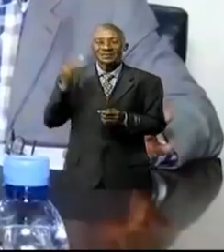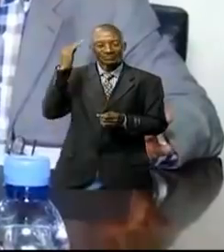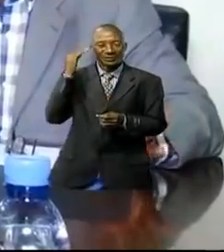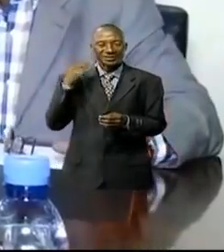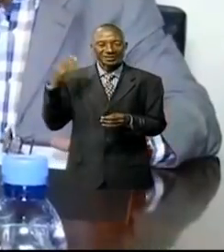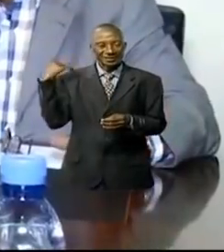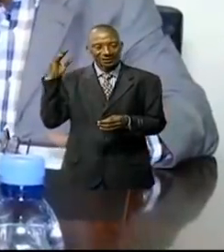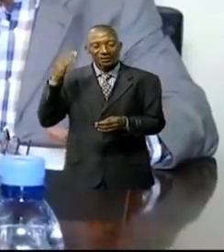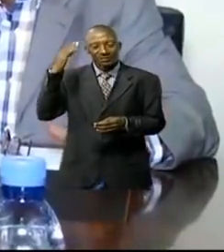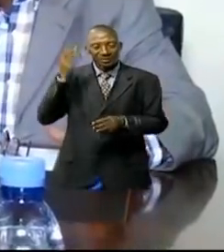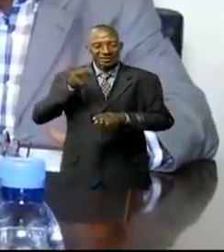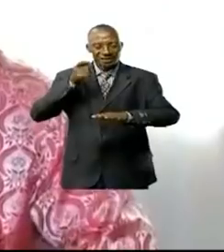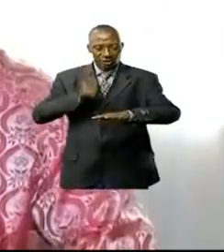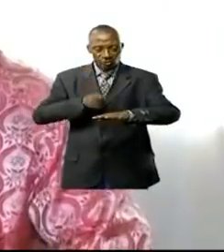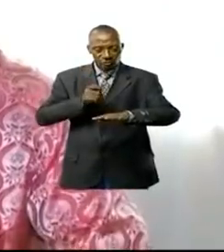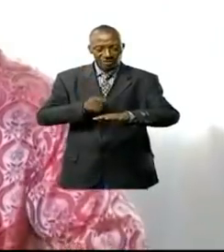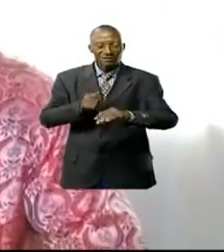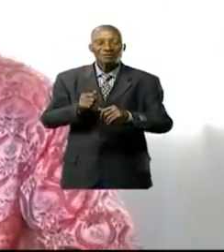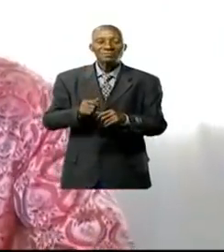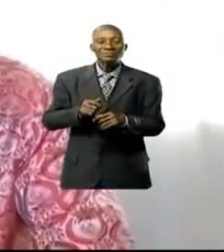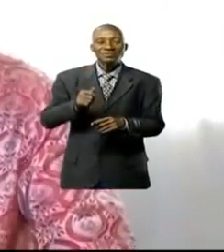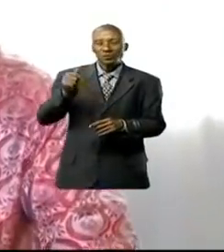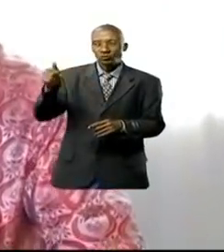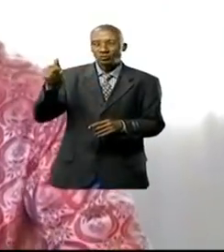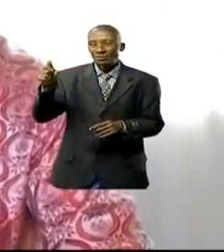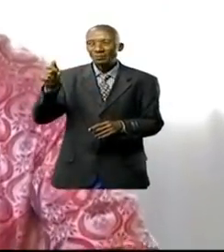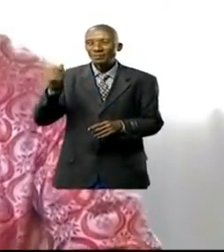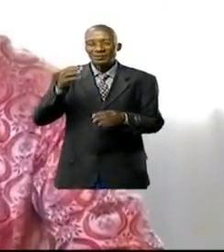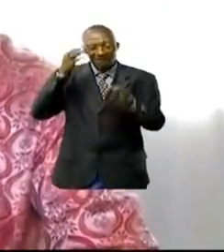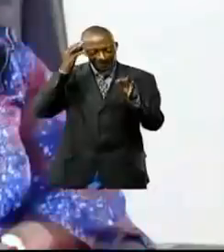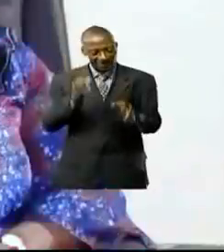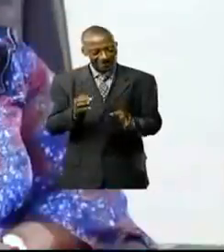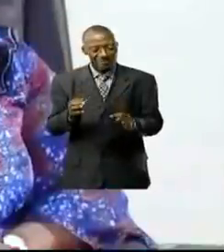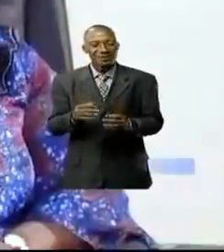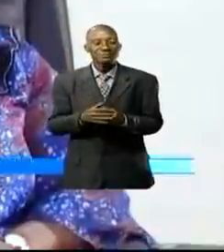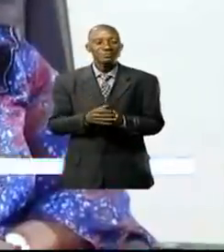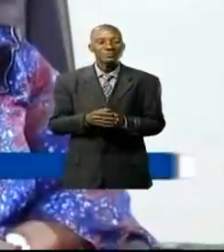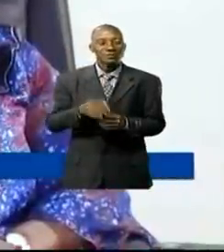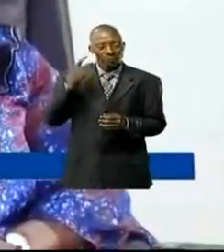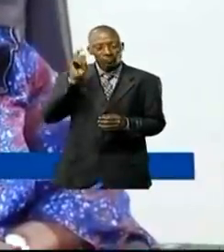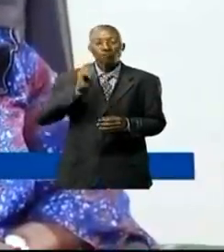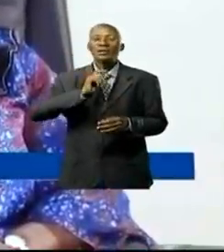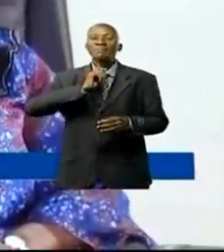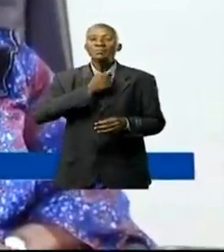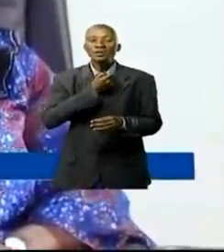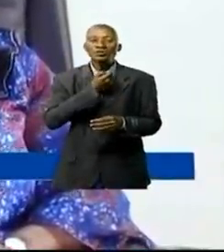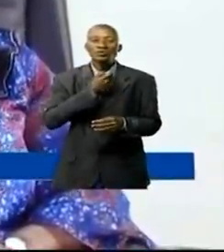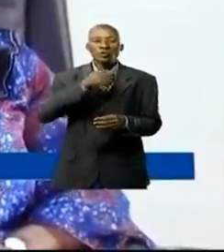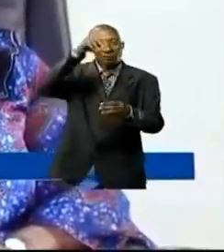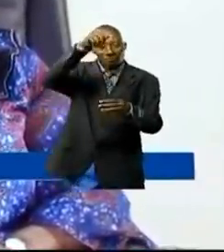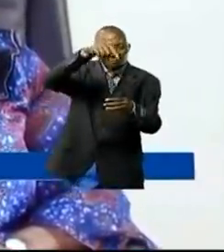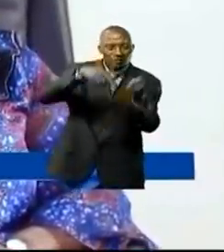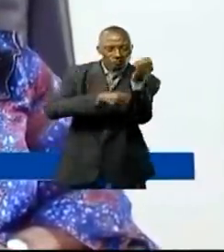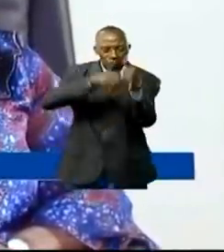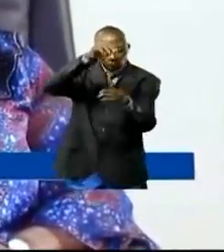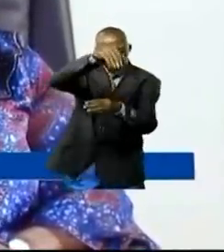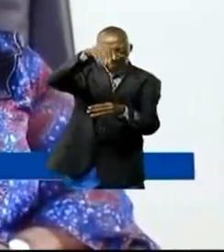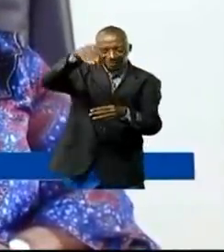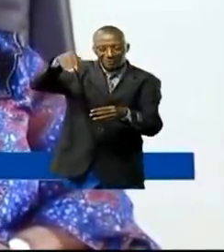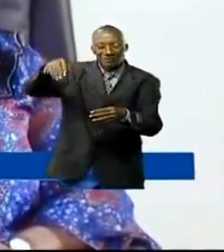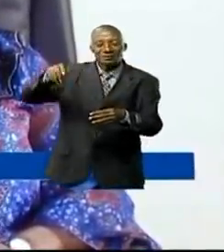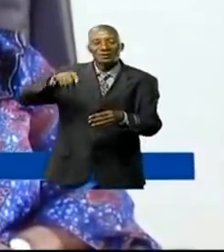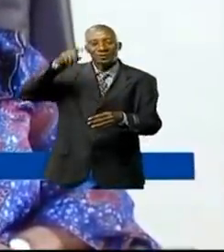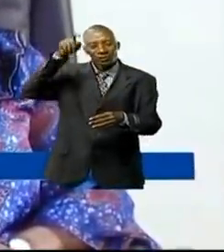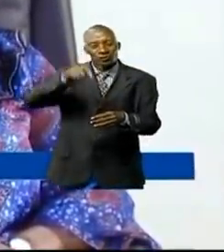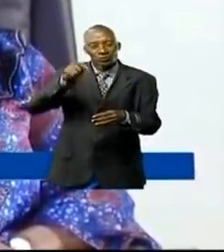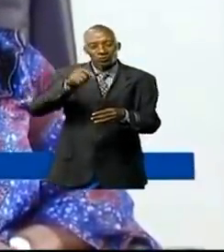Justice, Rose Mutombo Kiese. Je les ai appelés pour leur demander qu'ils fassent leur travail à